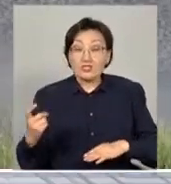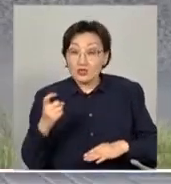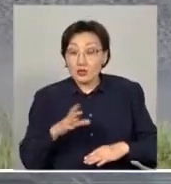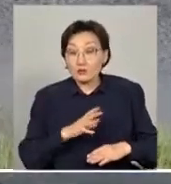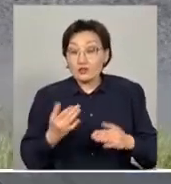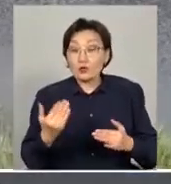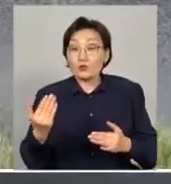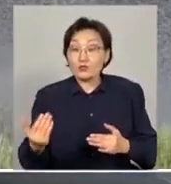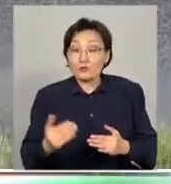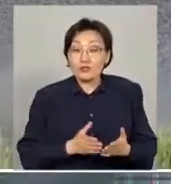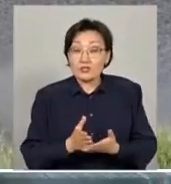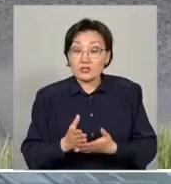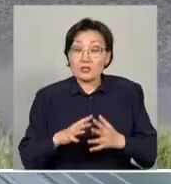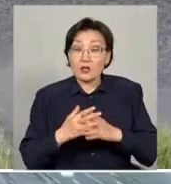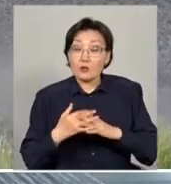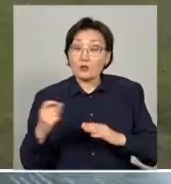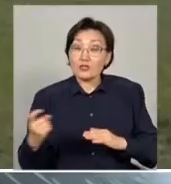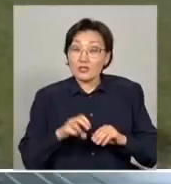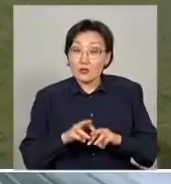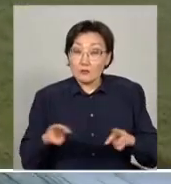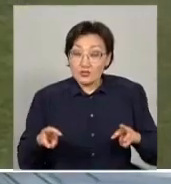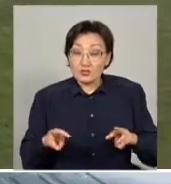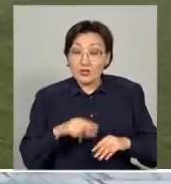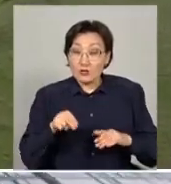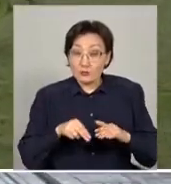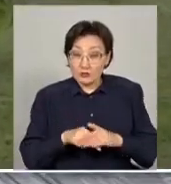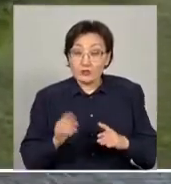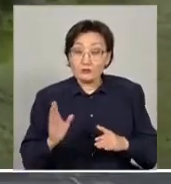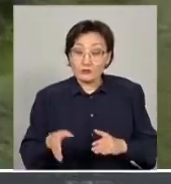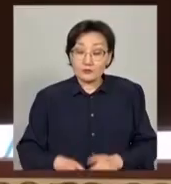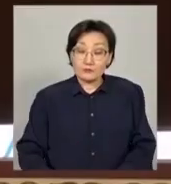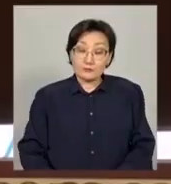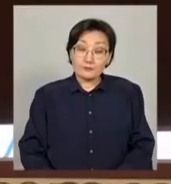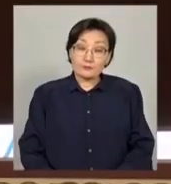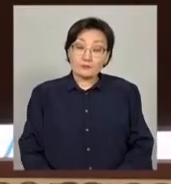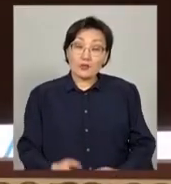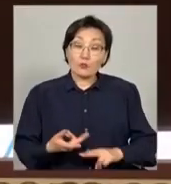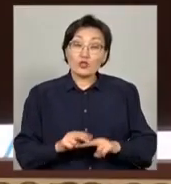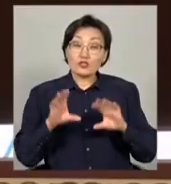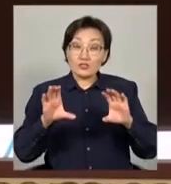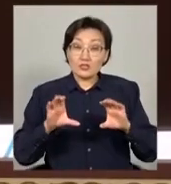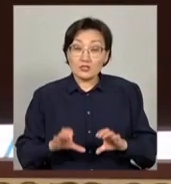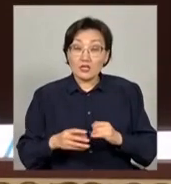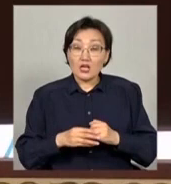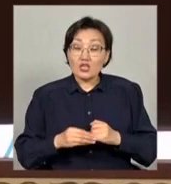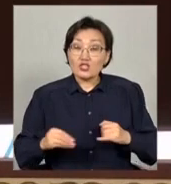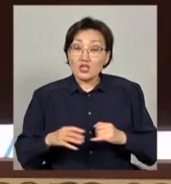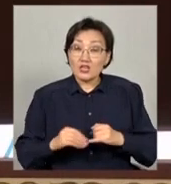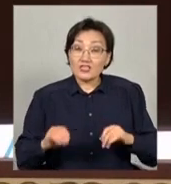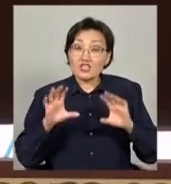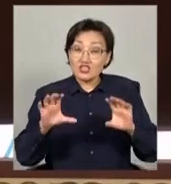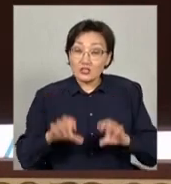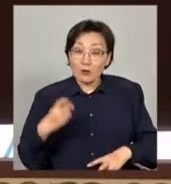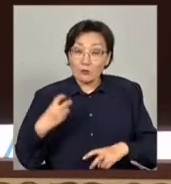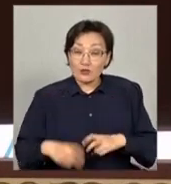келсе, енді олар тікелей ауыл шаруашылығы министрлігінің құзырына қайтарылды. Бұл заң жер заңнамасын бұзған